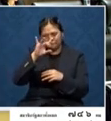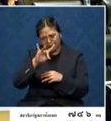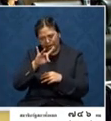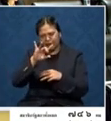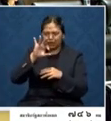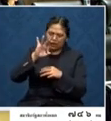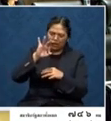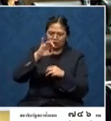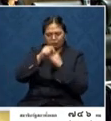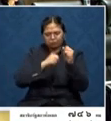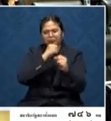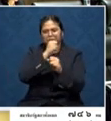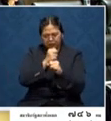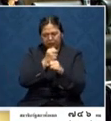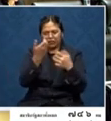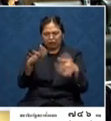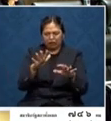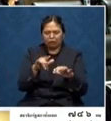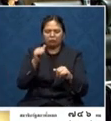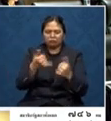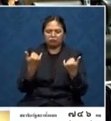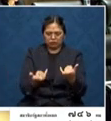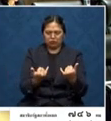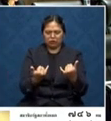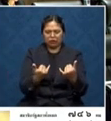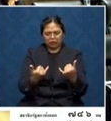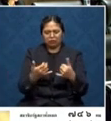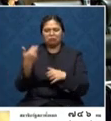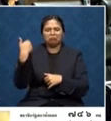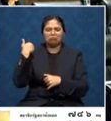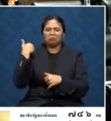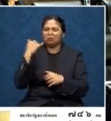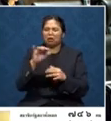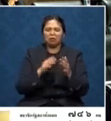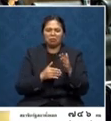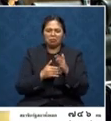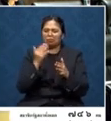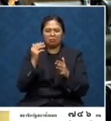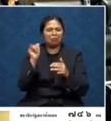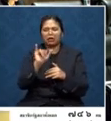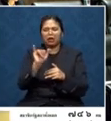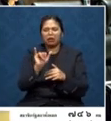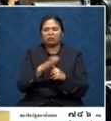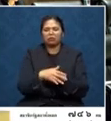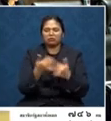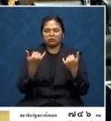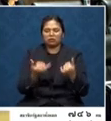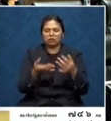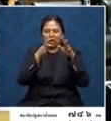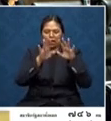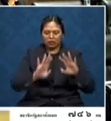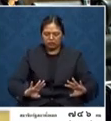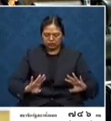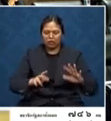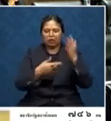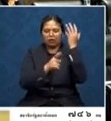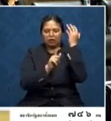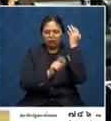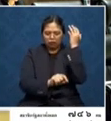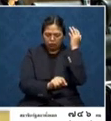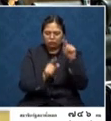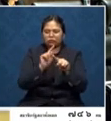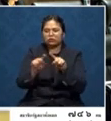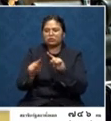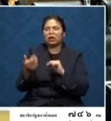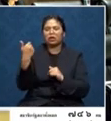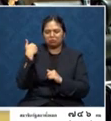ยผ่านมาเกือบ1ทศวรรษค่ะมีเพียงแค่ความตกลงเสรีทางการค้าอาเซียนฮ่องกงและความตกลงหุ้นส่วน